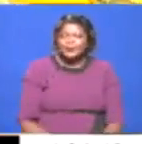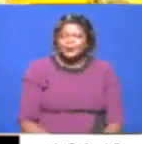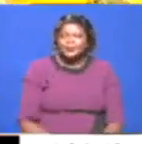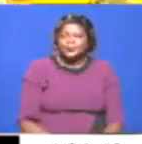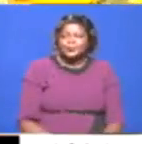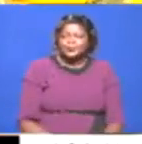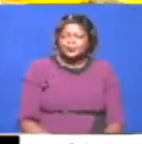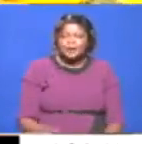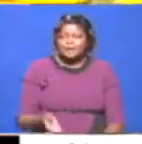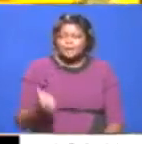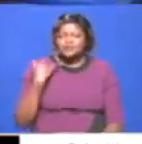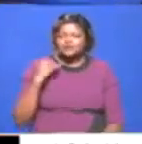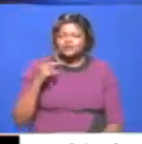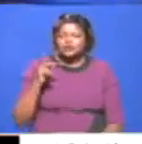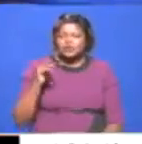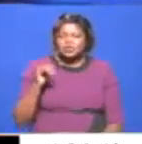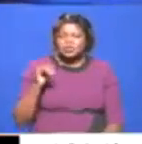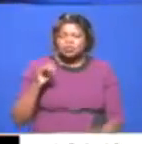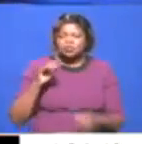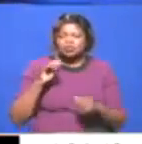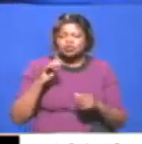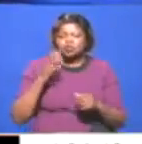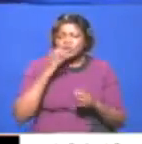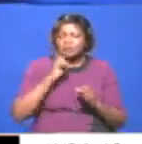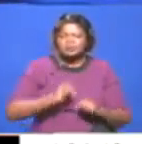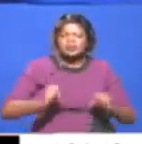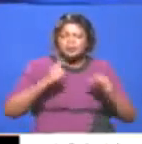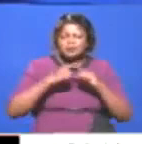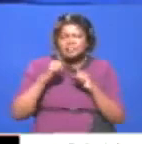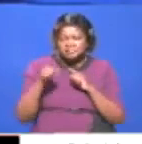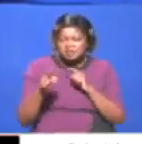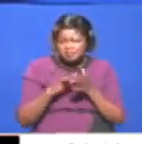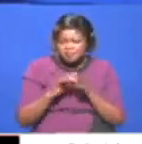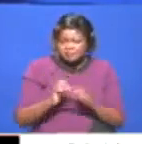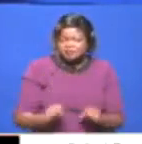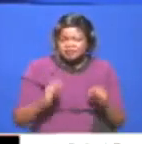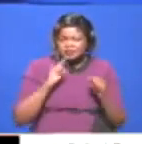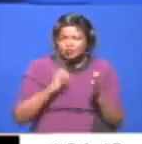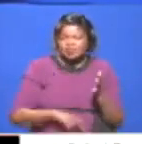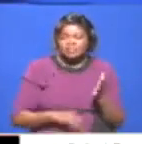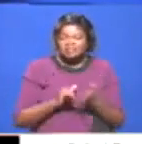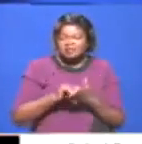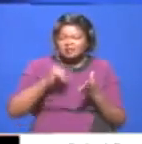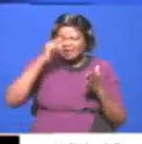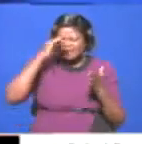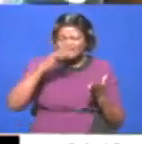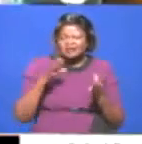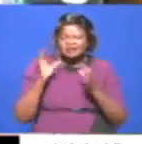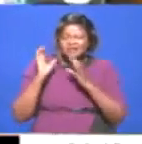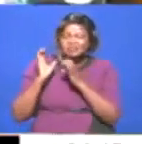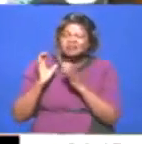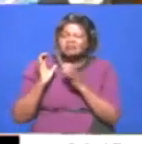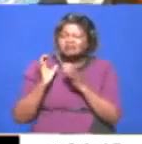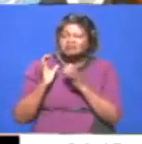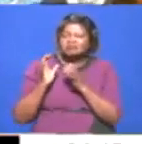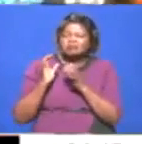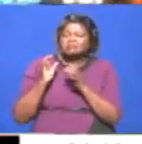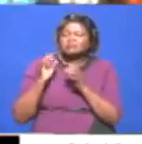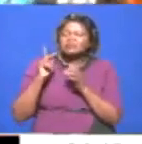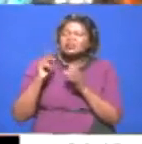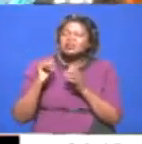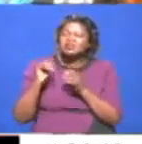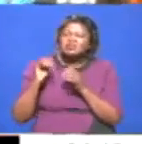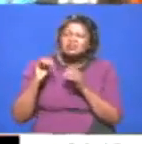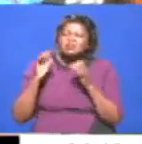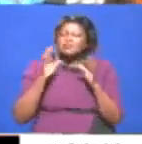ODM chairman in Kilifi County, however downplayed the impact of Governor Kingi's power party, saying the Kilifi County